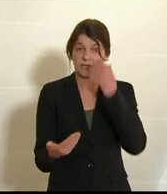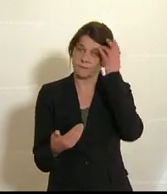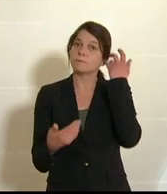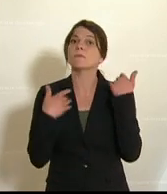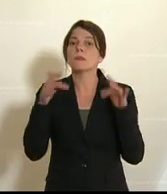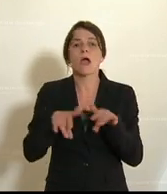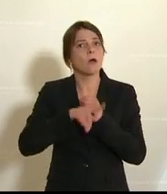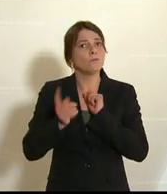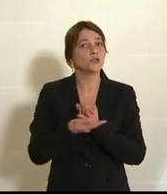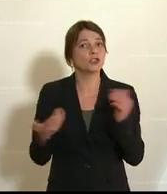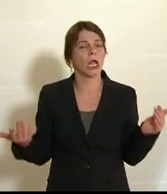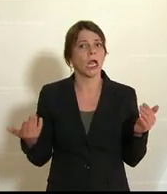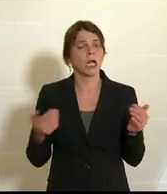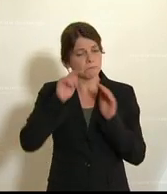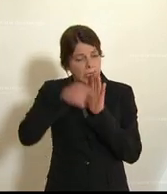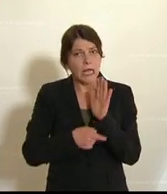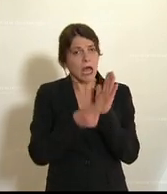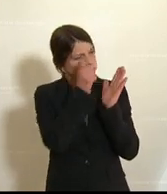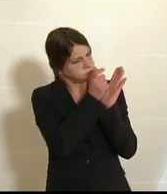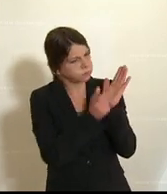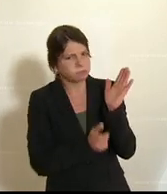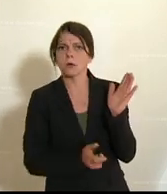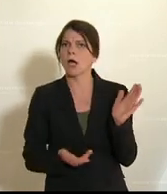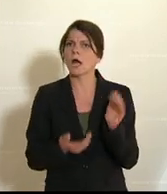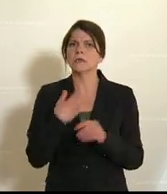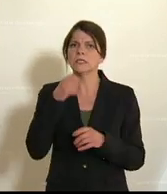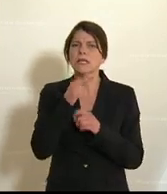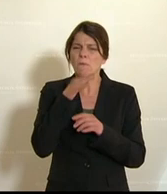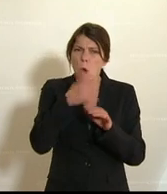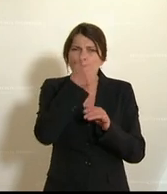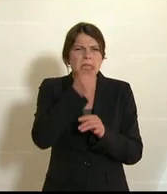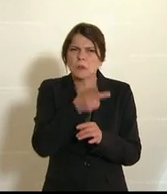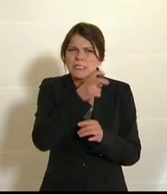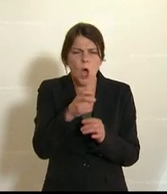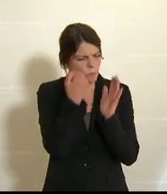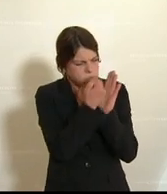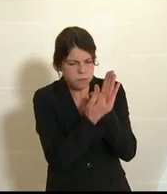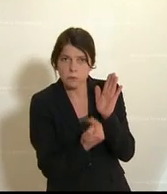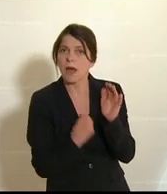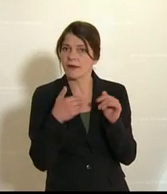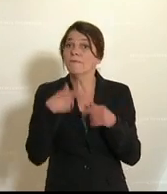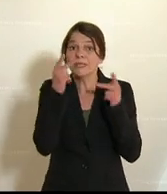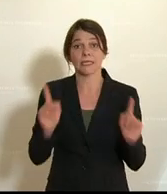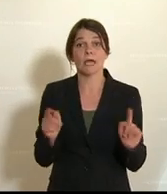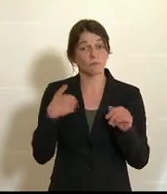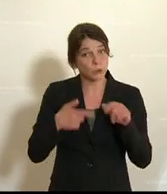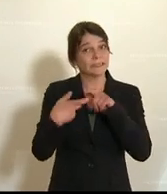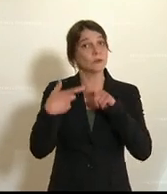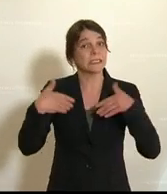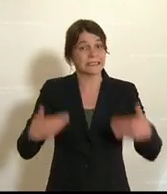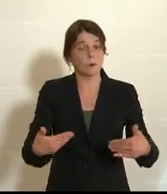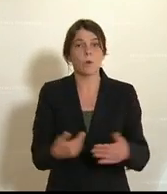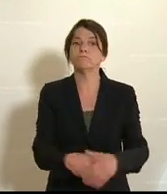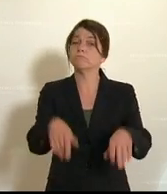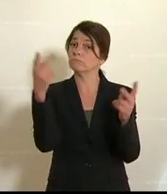Budget, Detailpositionen runtergebrochen, teilweise bis 100.000 Euro, was auch gut so ist. Das wird diskutiert. Selbstverständlich ist es so, dass